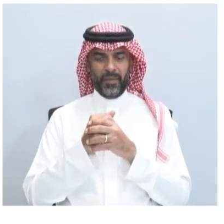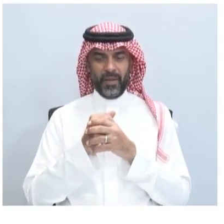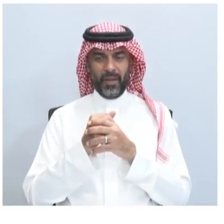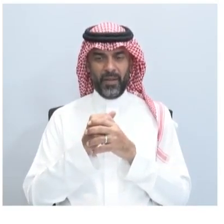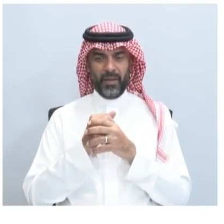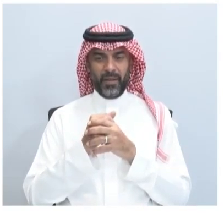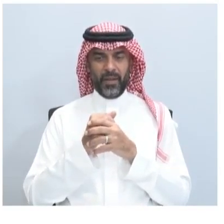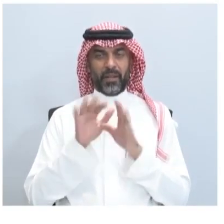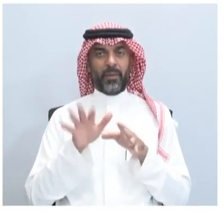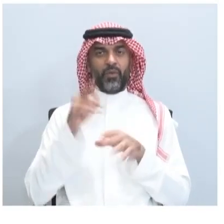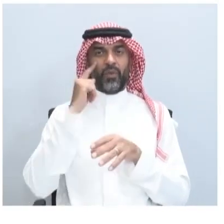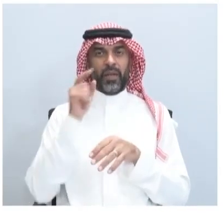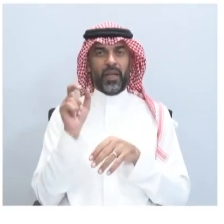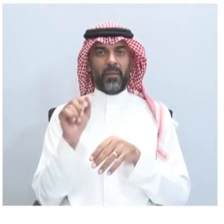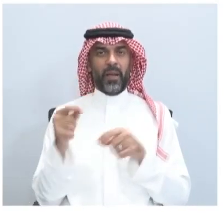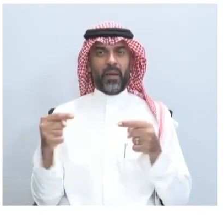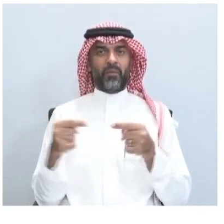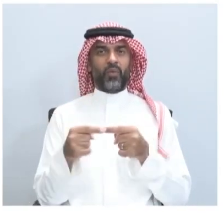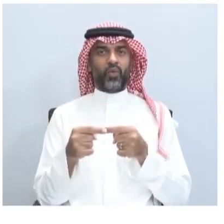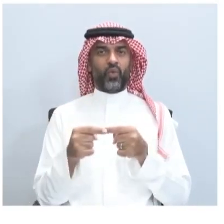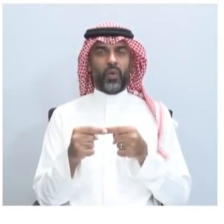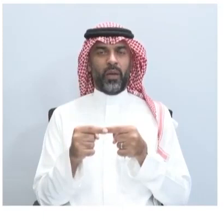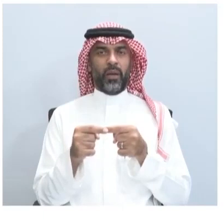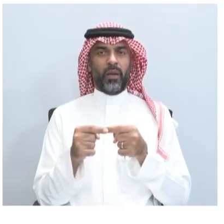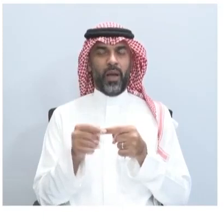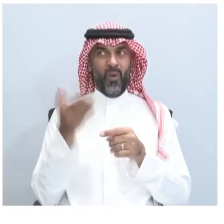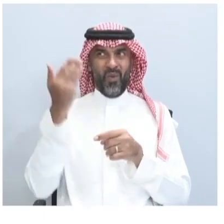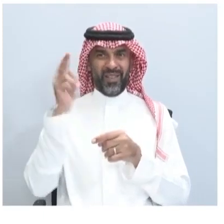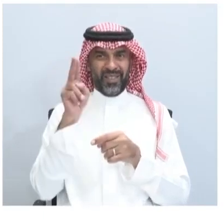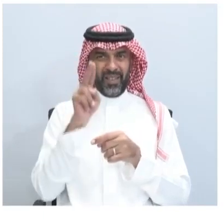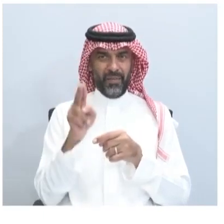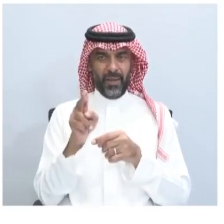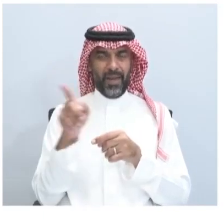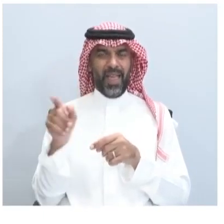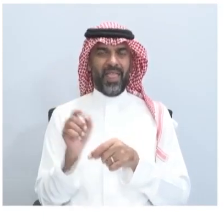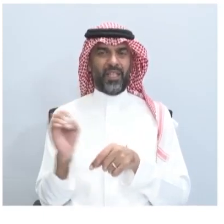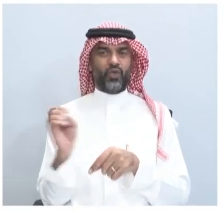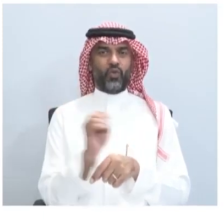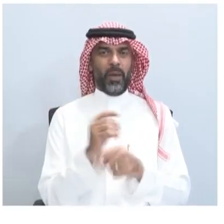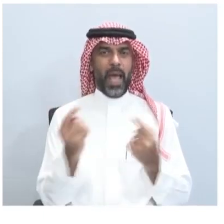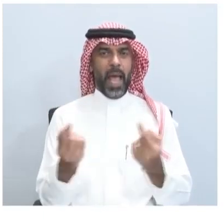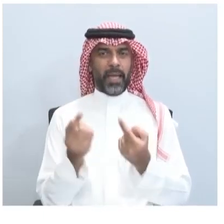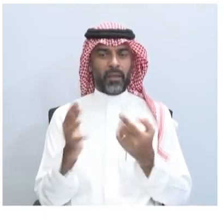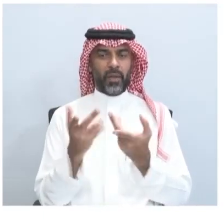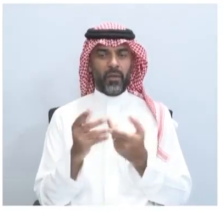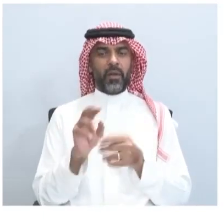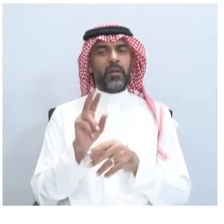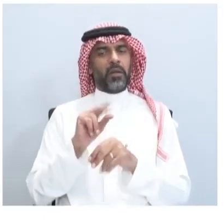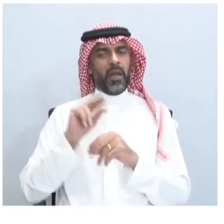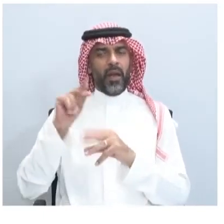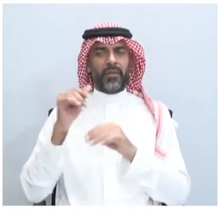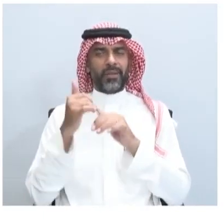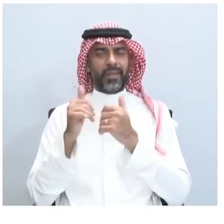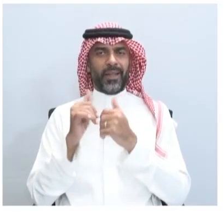فتقول استفد ممن قبلك ممن هي حرف الجر